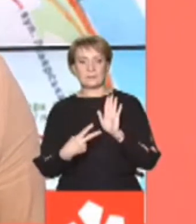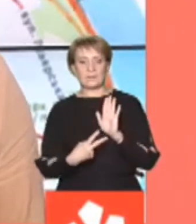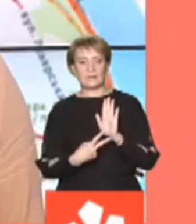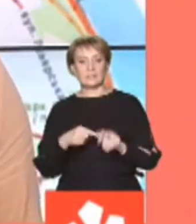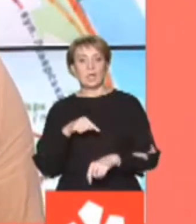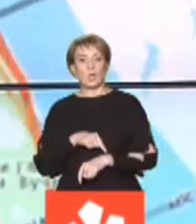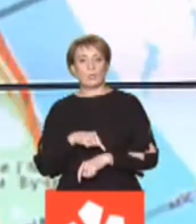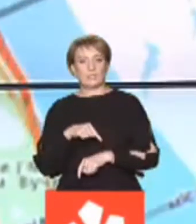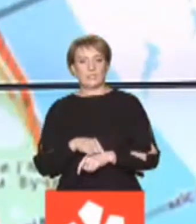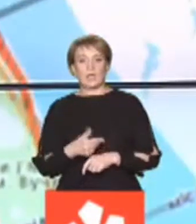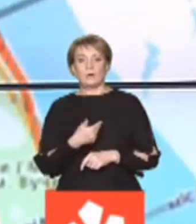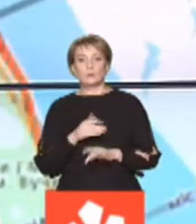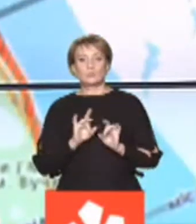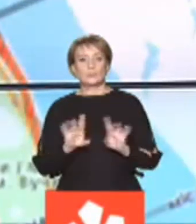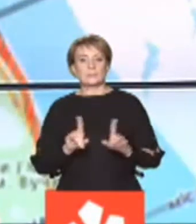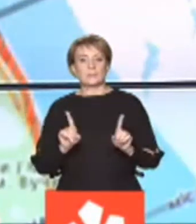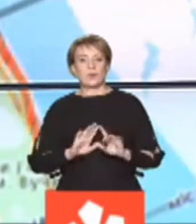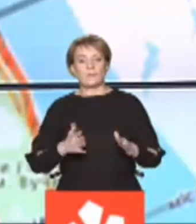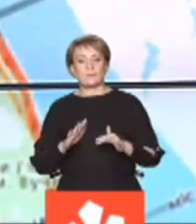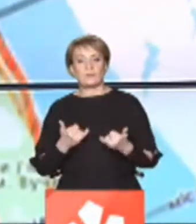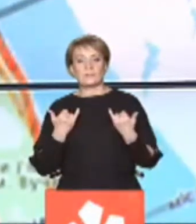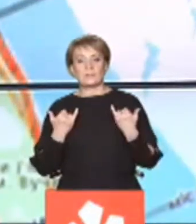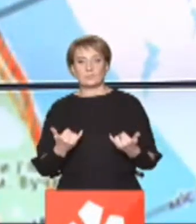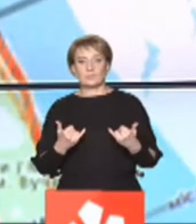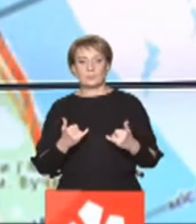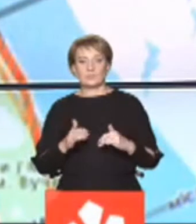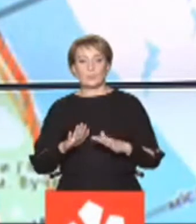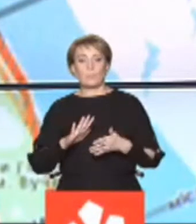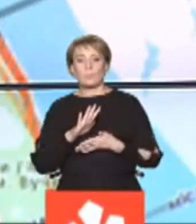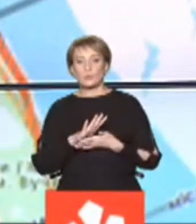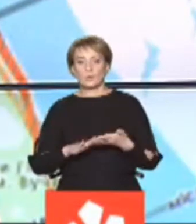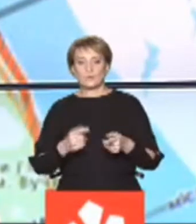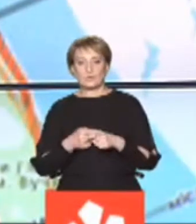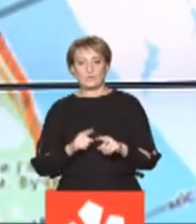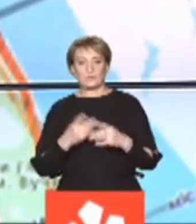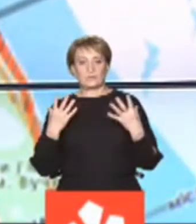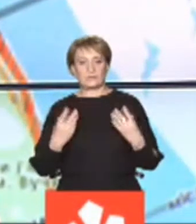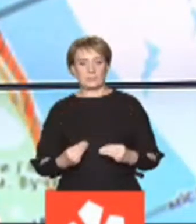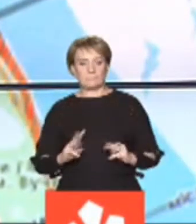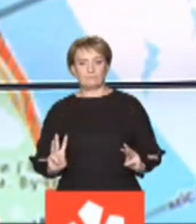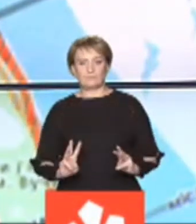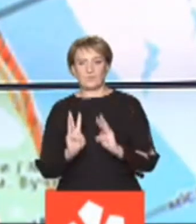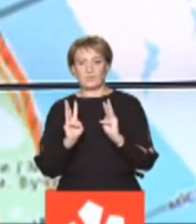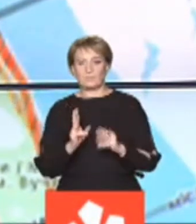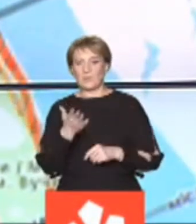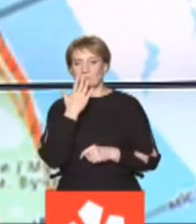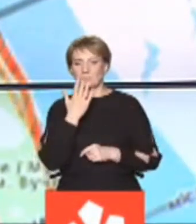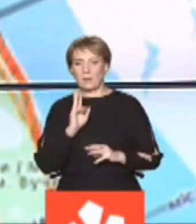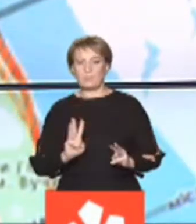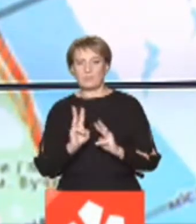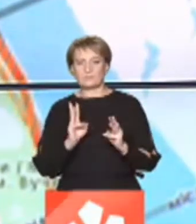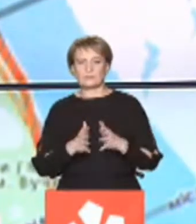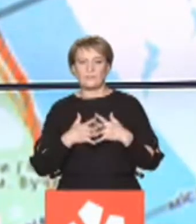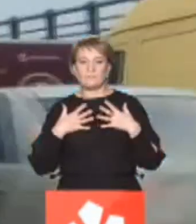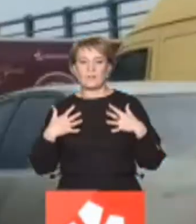година. І хочу розказати, що все ж таки відбувалося сьогодні упродовж усього дня. Дим, запах горілого та величезний